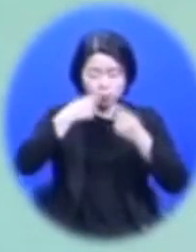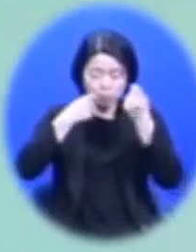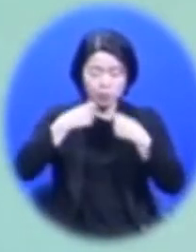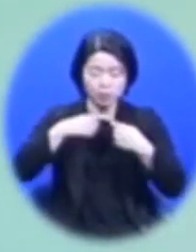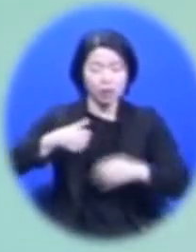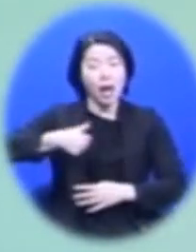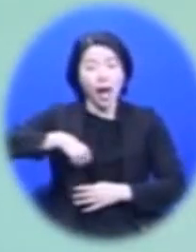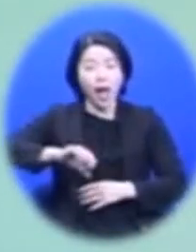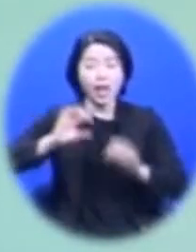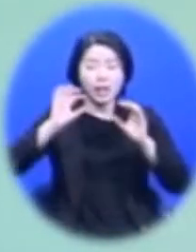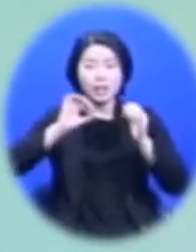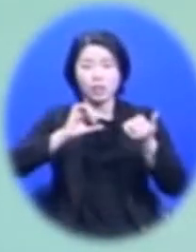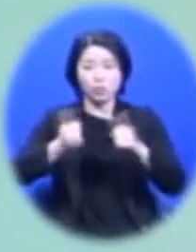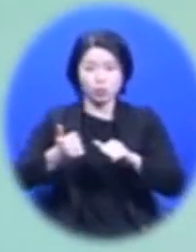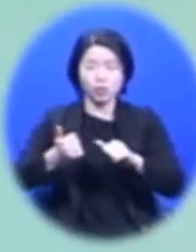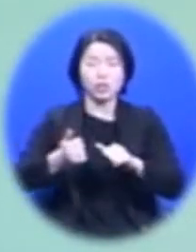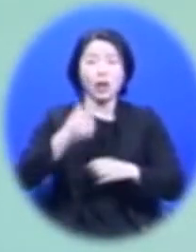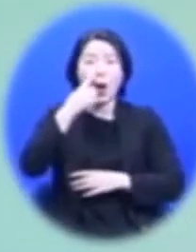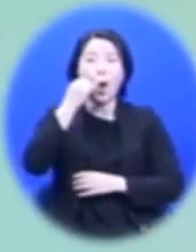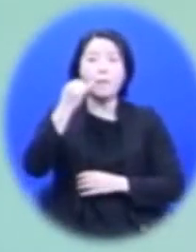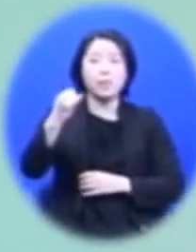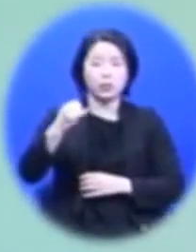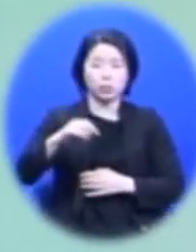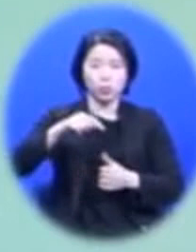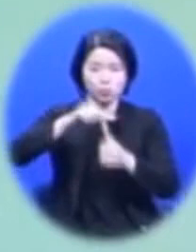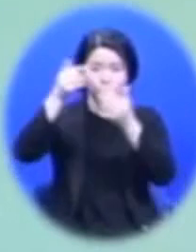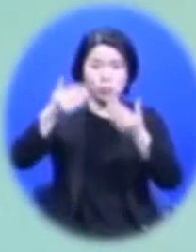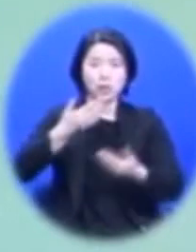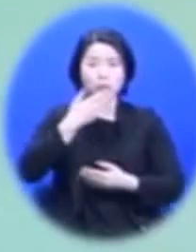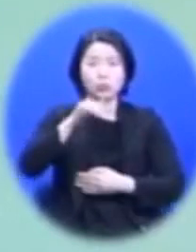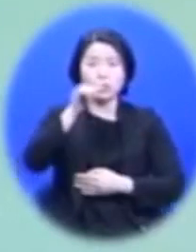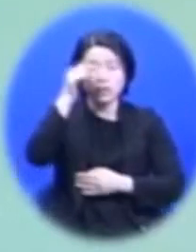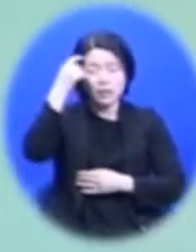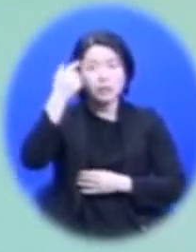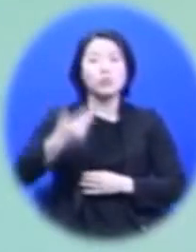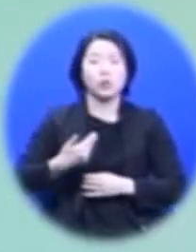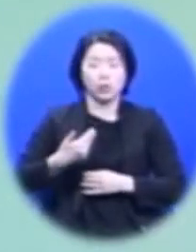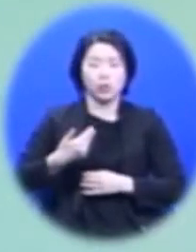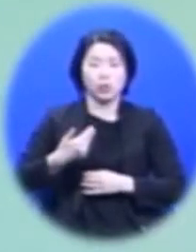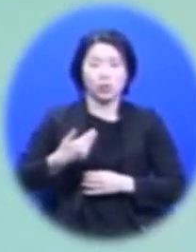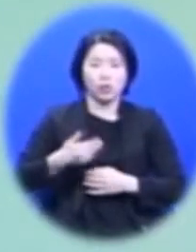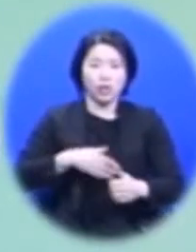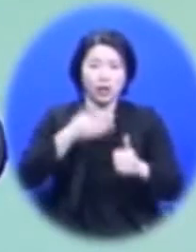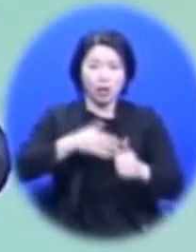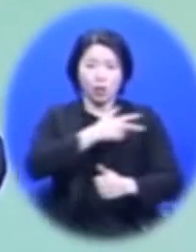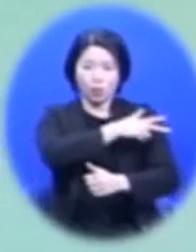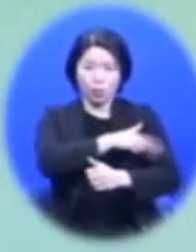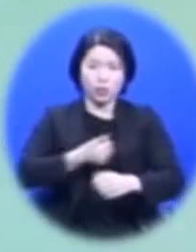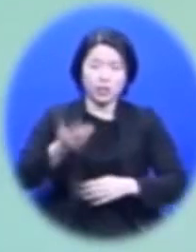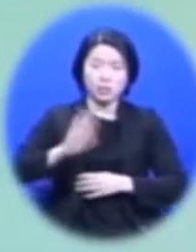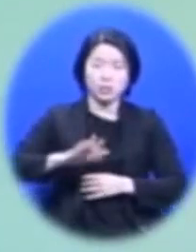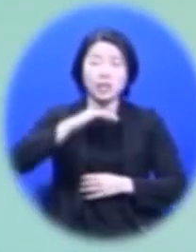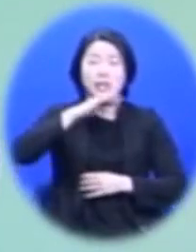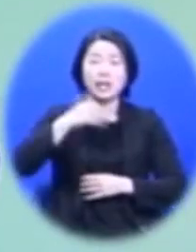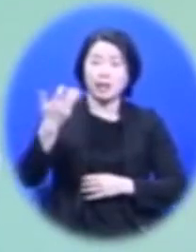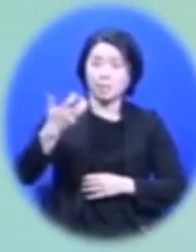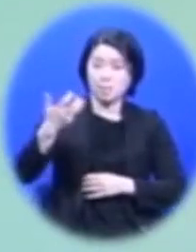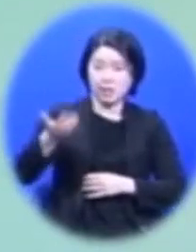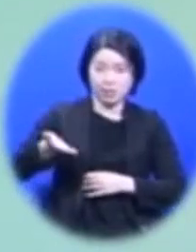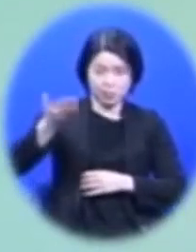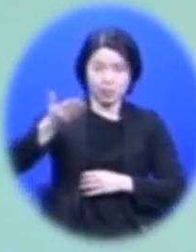엄마도 구원받을 수 있는가 물으셨어요. 권사님이신데 이제 80이